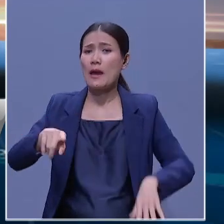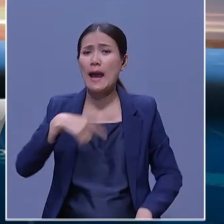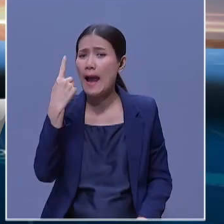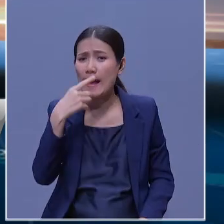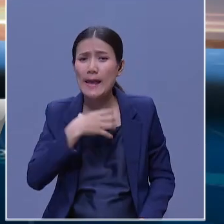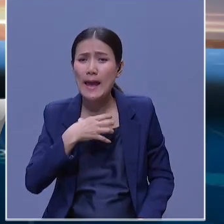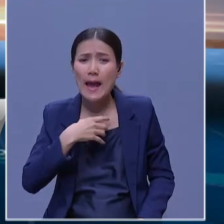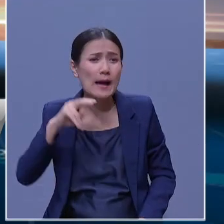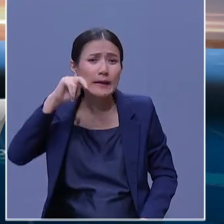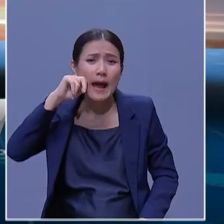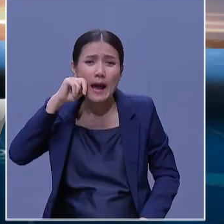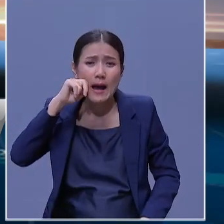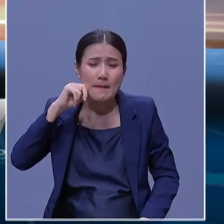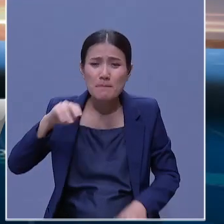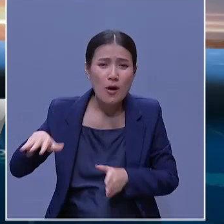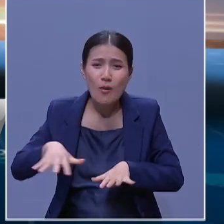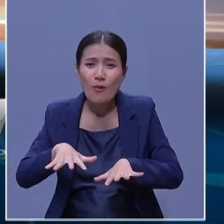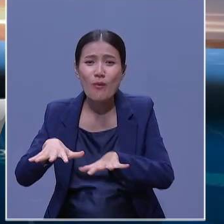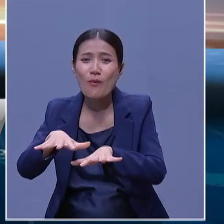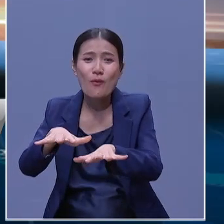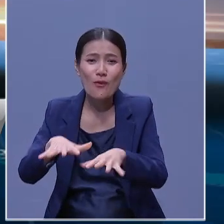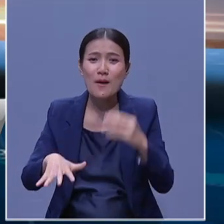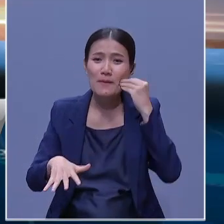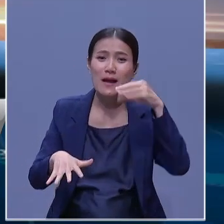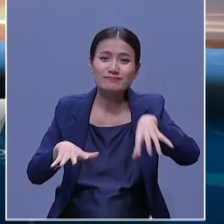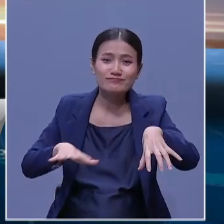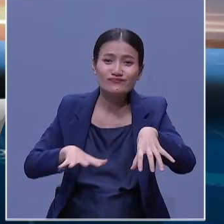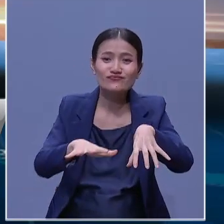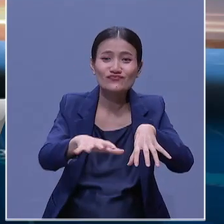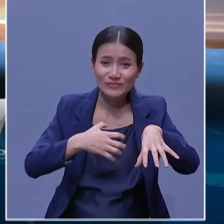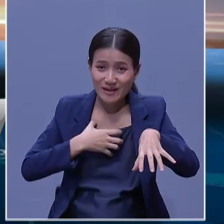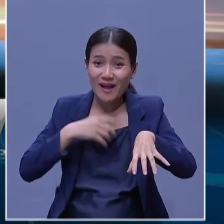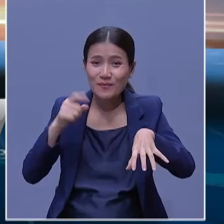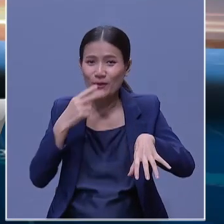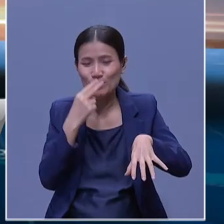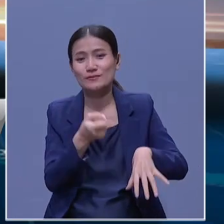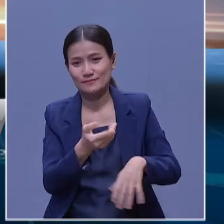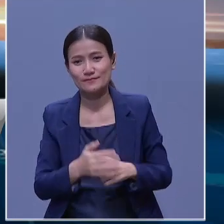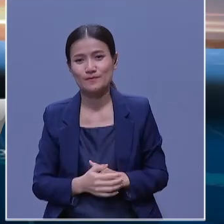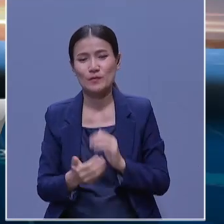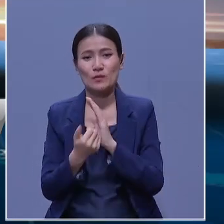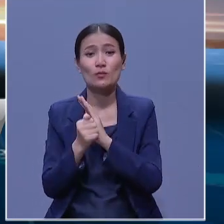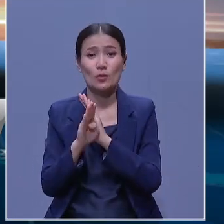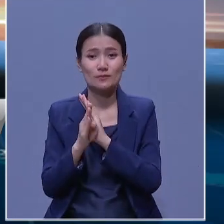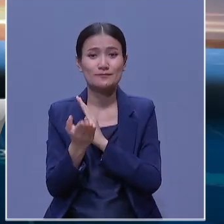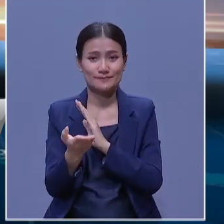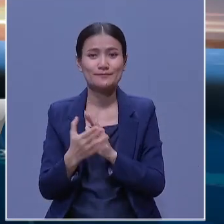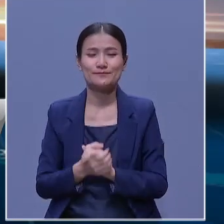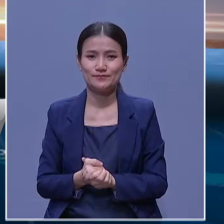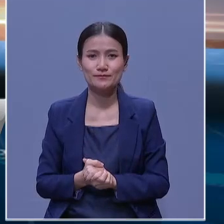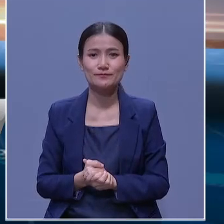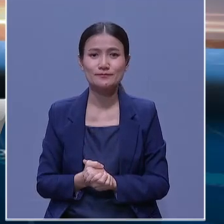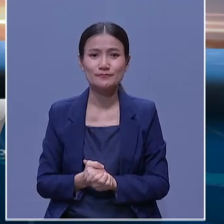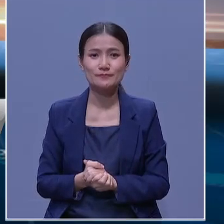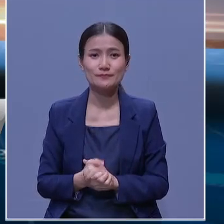บบนี้เชิญเลยคืออันนี้ก็ไม่ทราบว่าใครจะซื้ออ่ะเดี๋ยวไปดูบรรยากาศที่อุบลราชธานีแต่ว่าขออนุญา